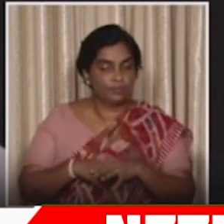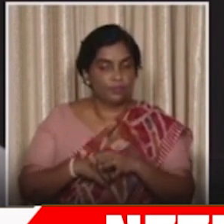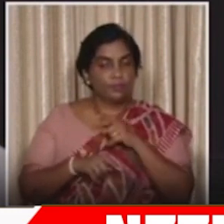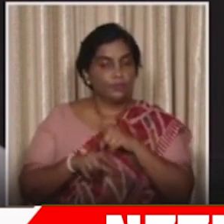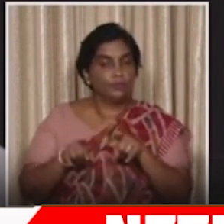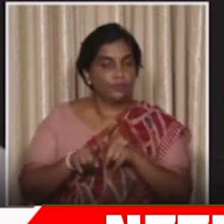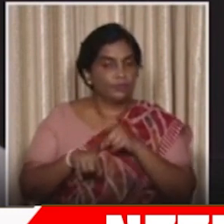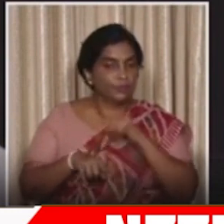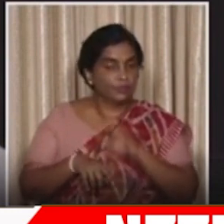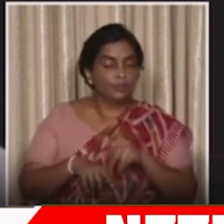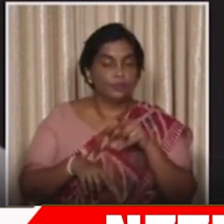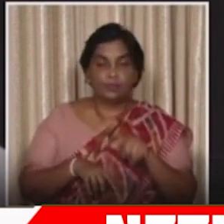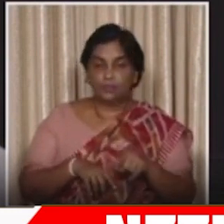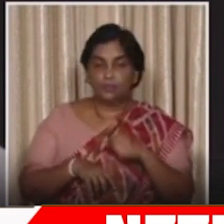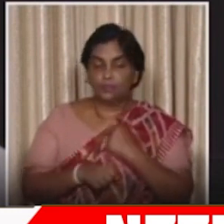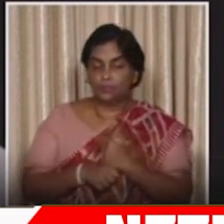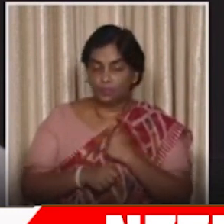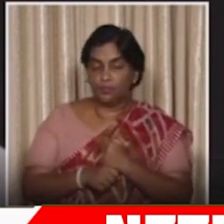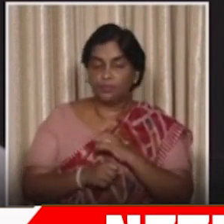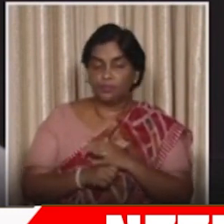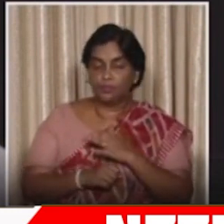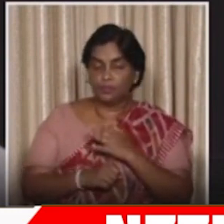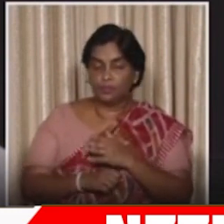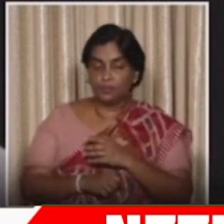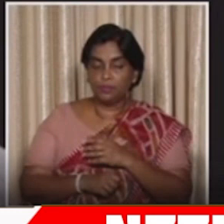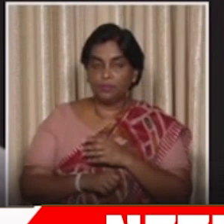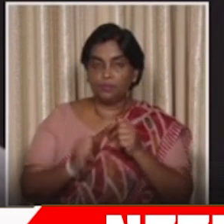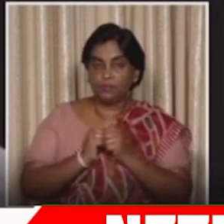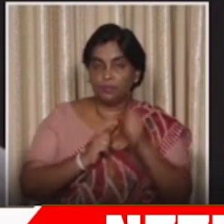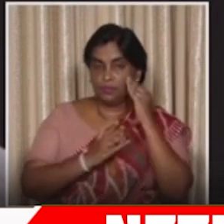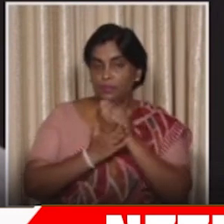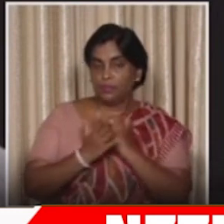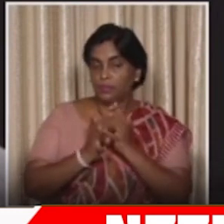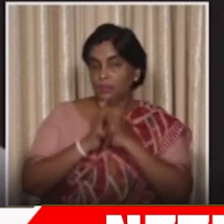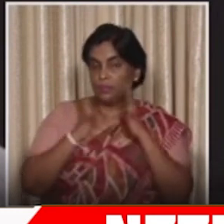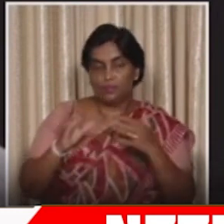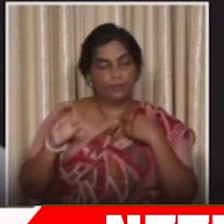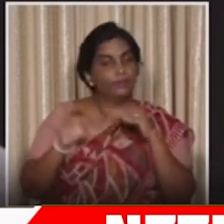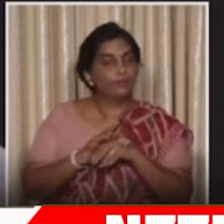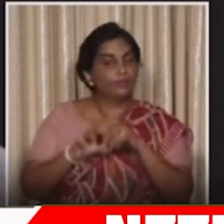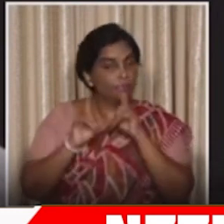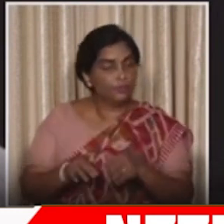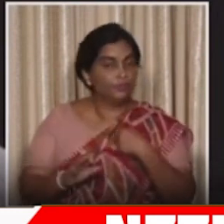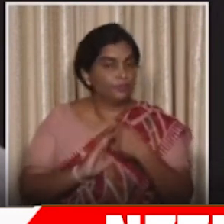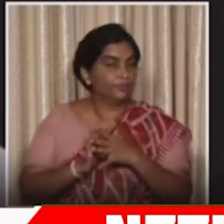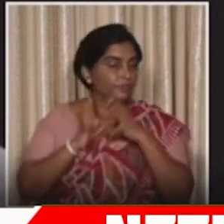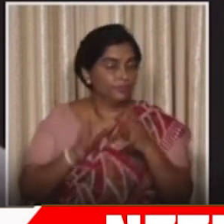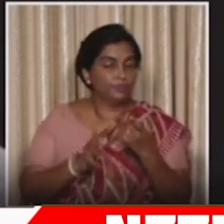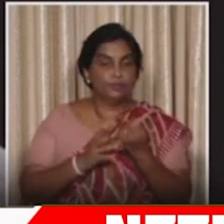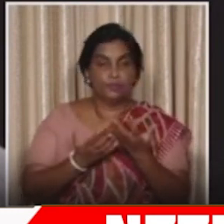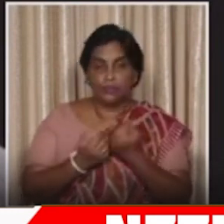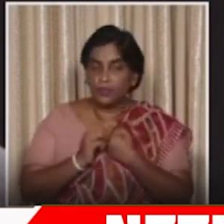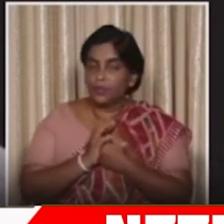එහෙම අවස්ථාවකදී මේ රාජ්‍යයන් අතර අපි අරාබිකරයට අපේ ශ්‍රමිකයන් විශාල සංඛ්‍යාවක් යනවා ඒ හරහා අපේ රටට විශාල මුදලක් එනවා